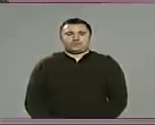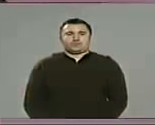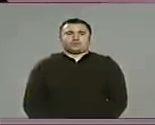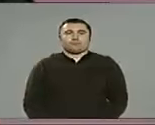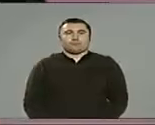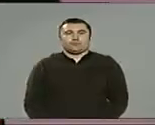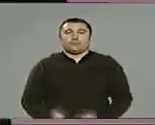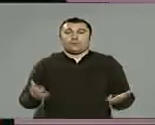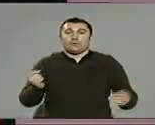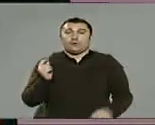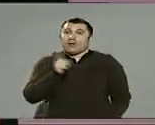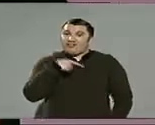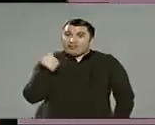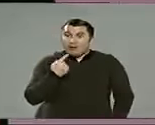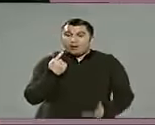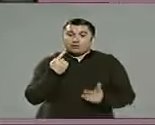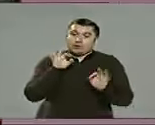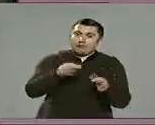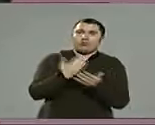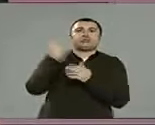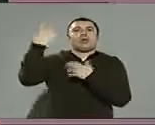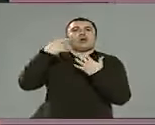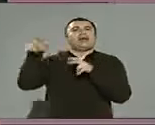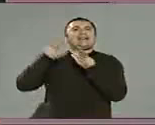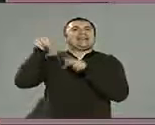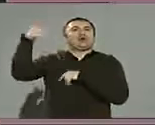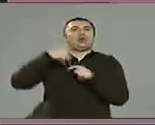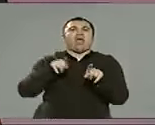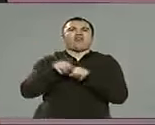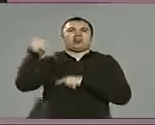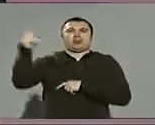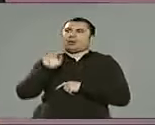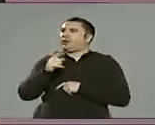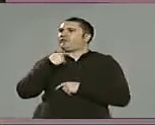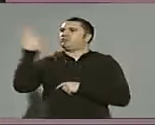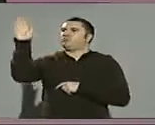Und wir stimmen auch nicht zu, wenn die FDP in der Regierung mal stillgestellt werden soll,